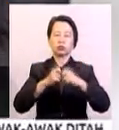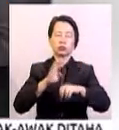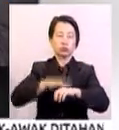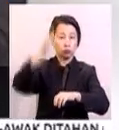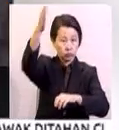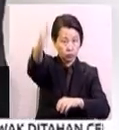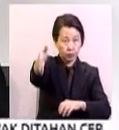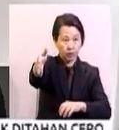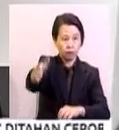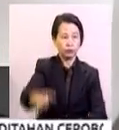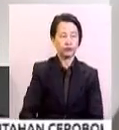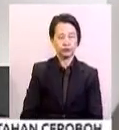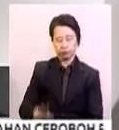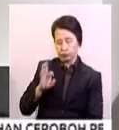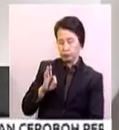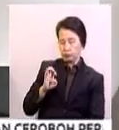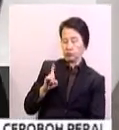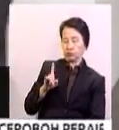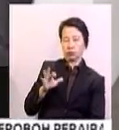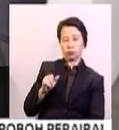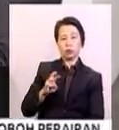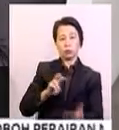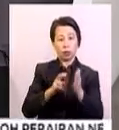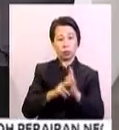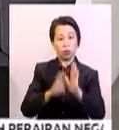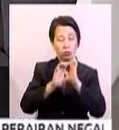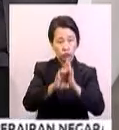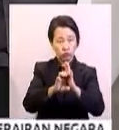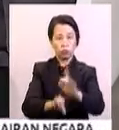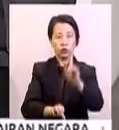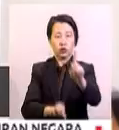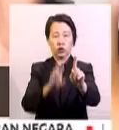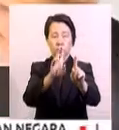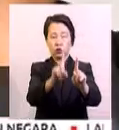Masa depan Felda adalah cerminan masa depan